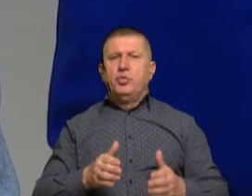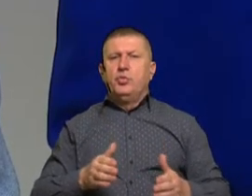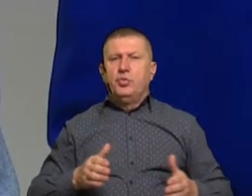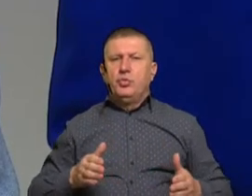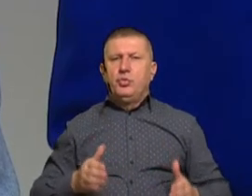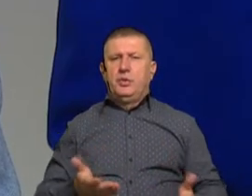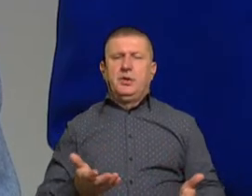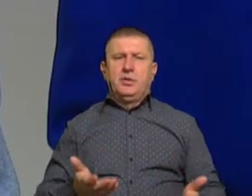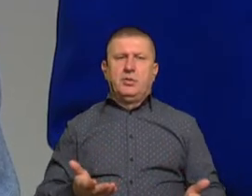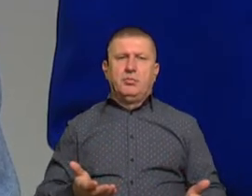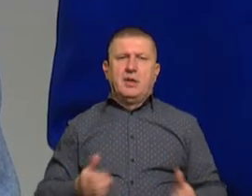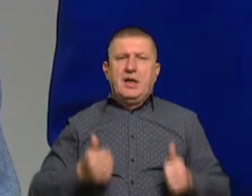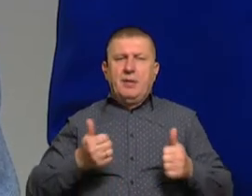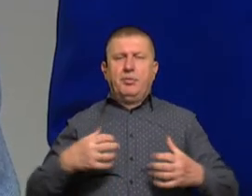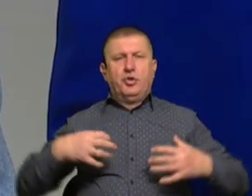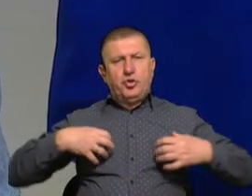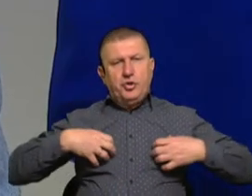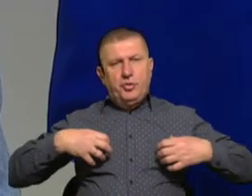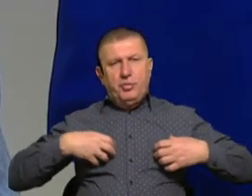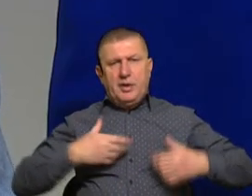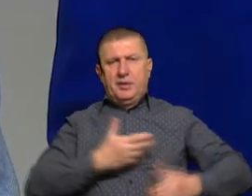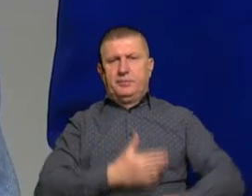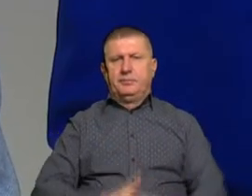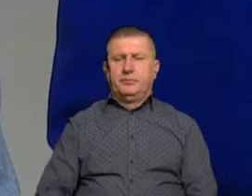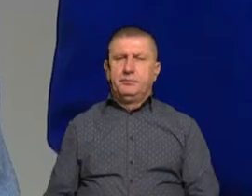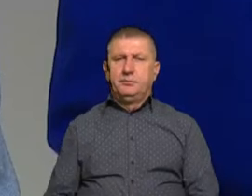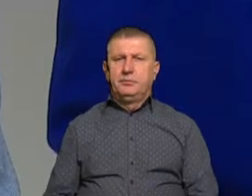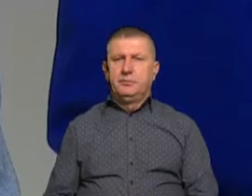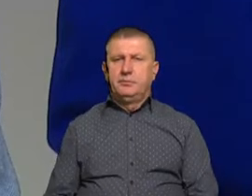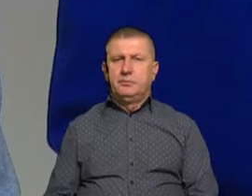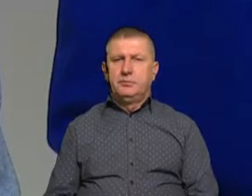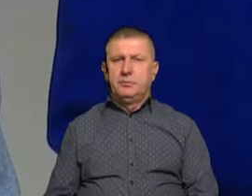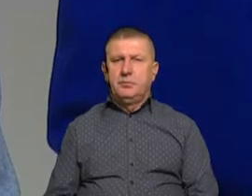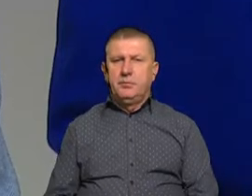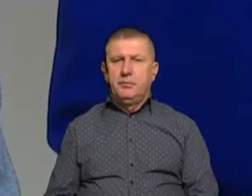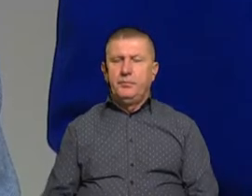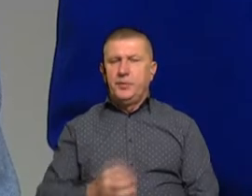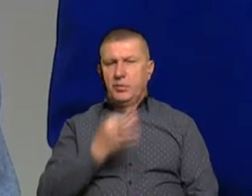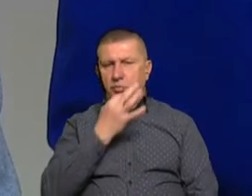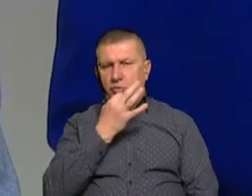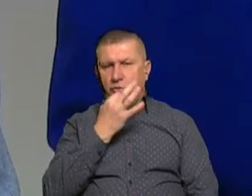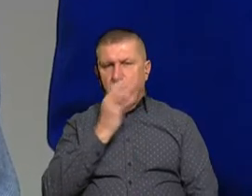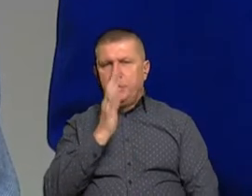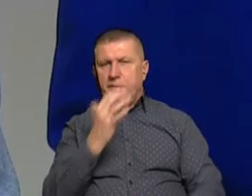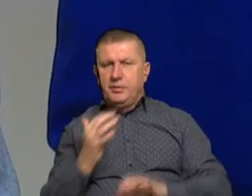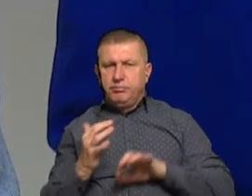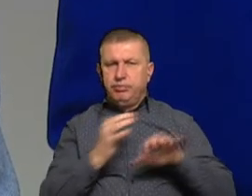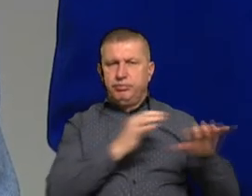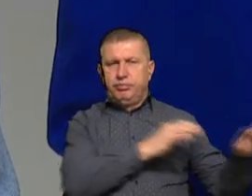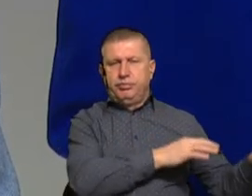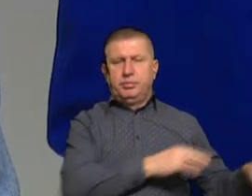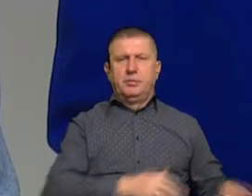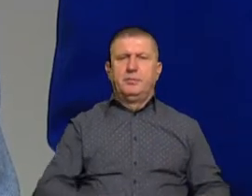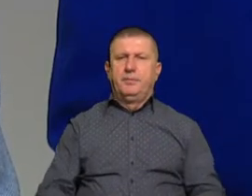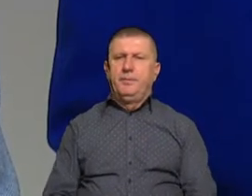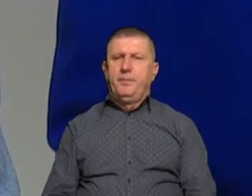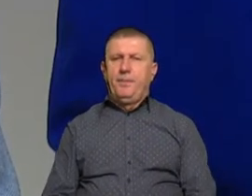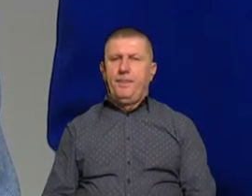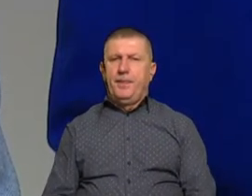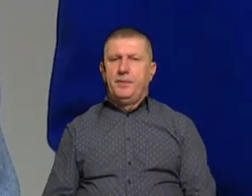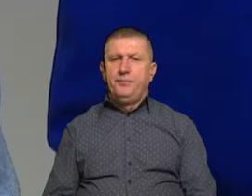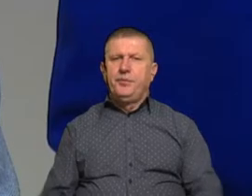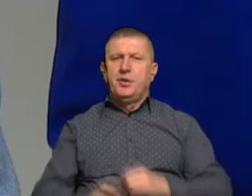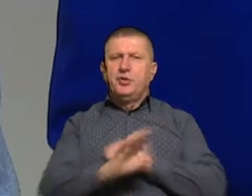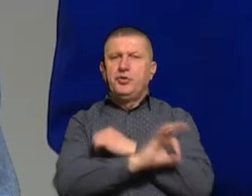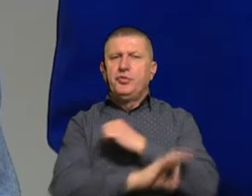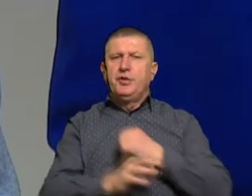instagramerów, tiktokerów, żeby to naprawdę fajnie ona też wyglądała, atrakcyjnie. Dzięki temu też młodzież będzie się zatrzymywać, bo często